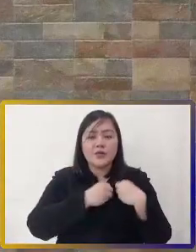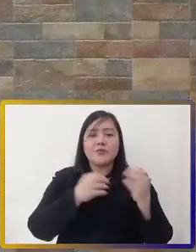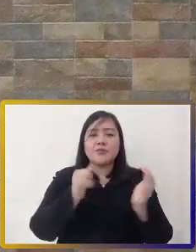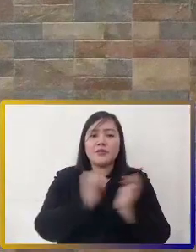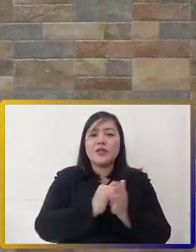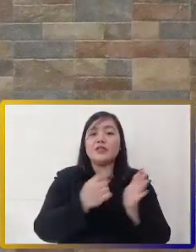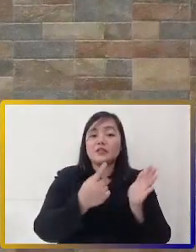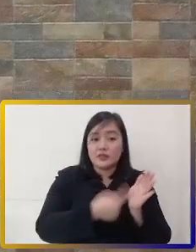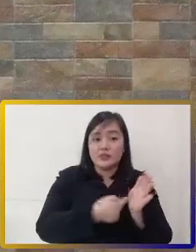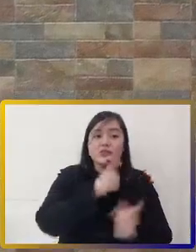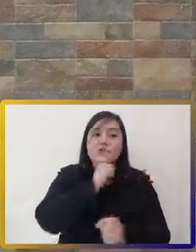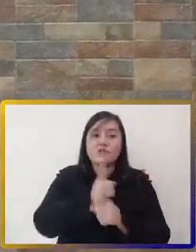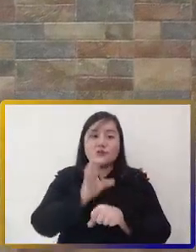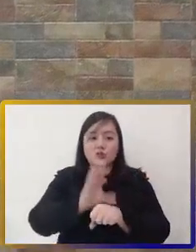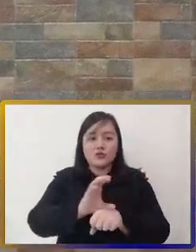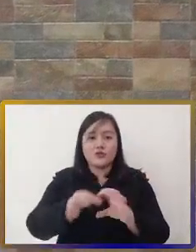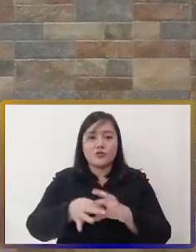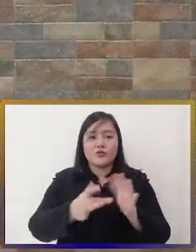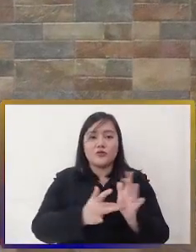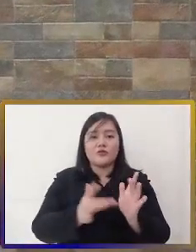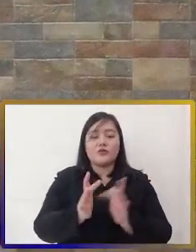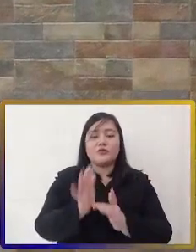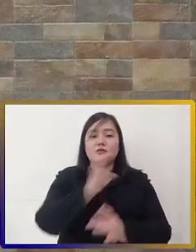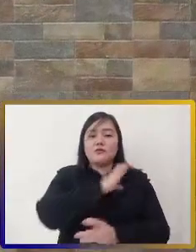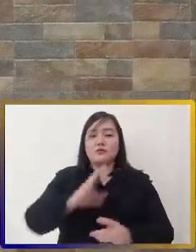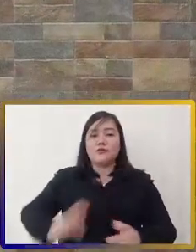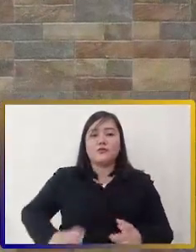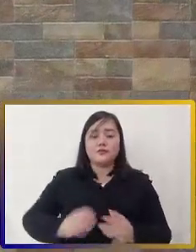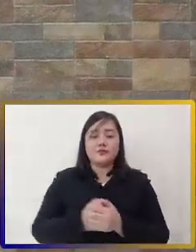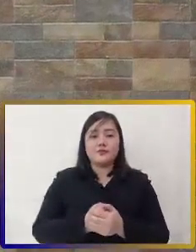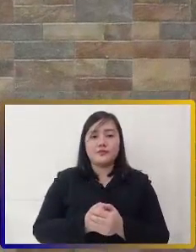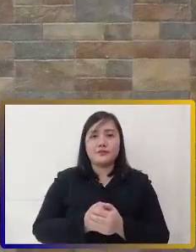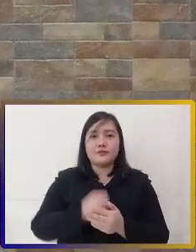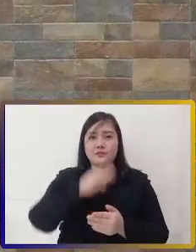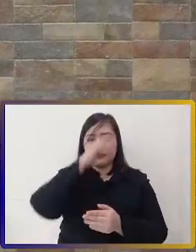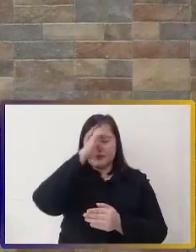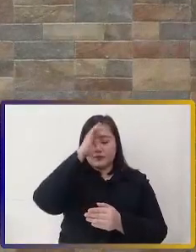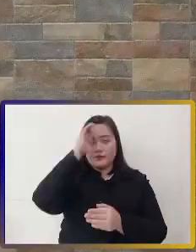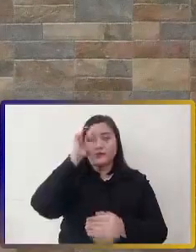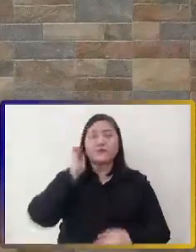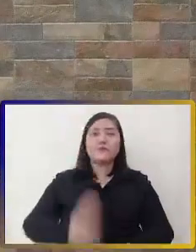ang totoong simbahan ng Panginoong Hesukristo. You see? Now,